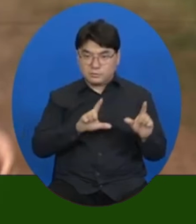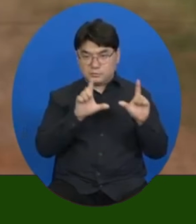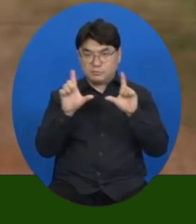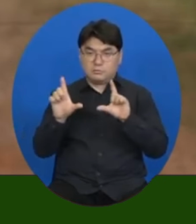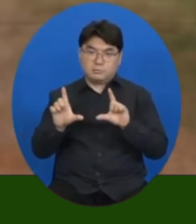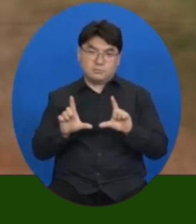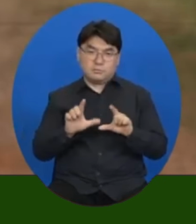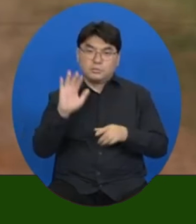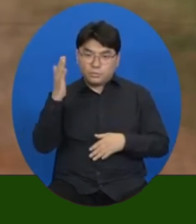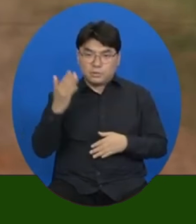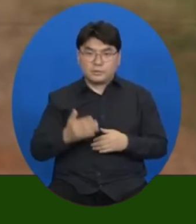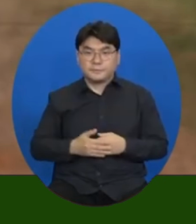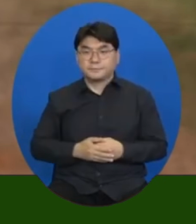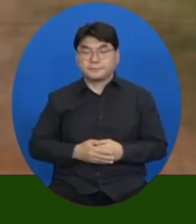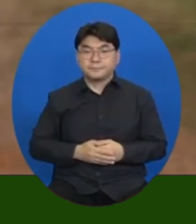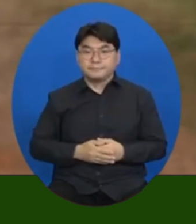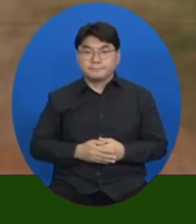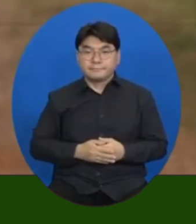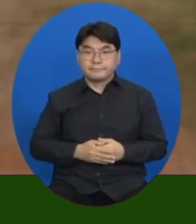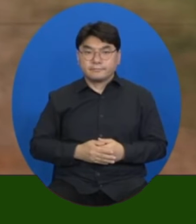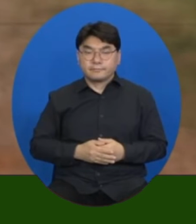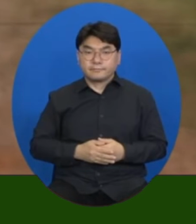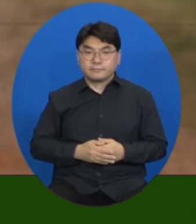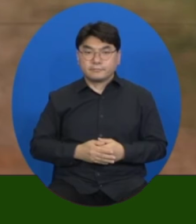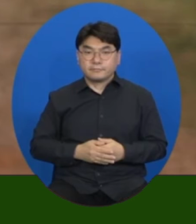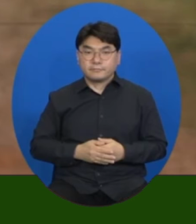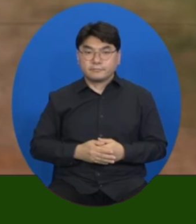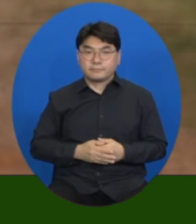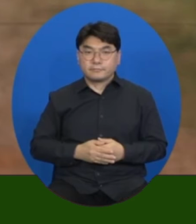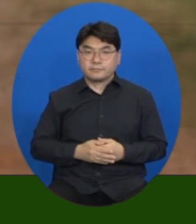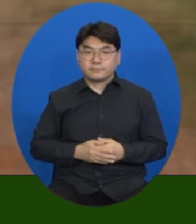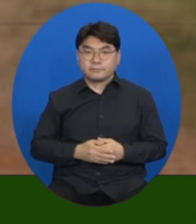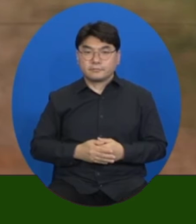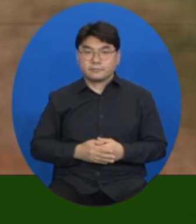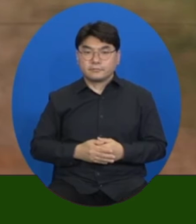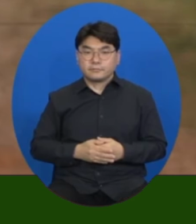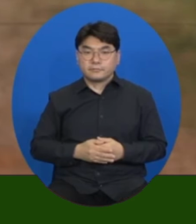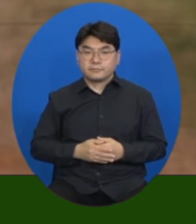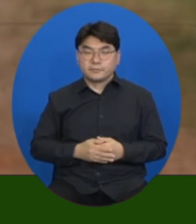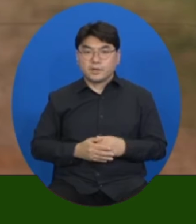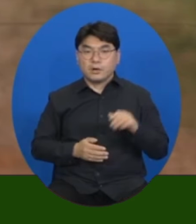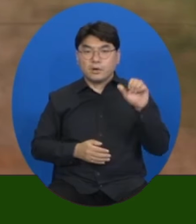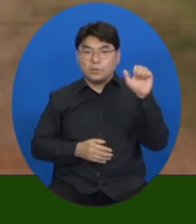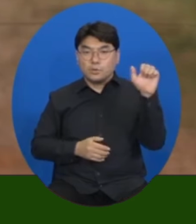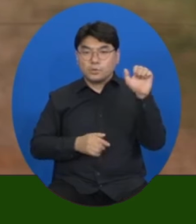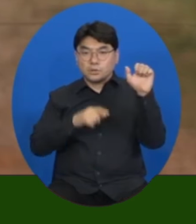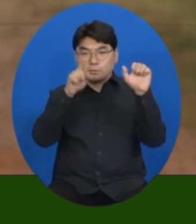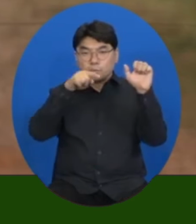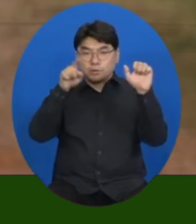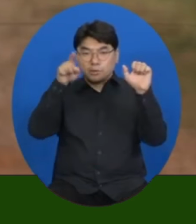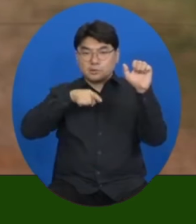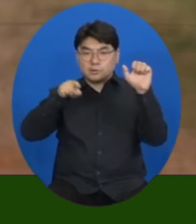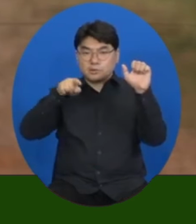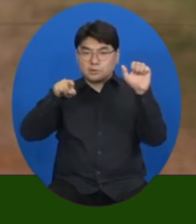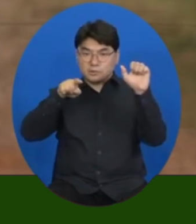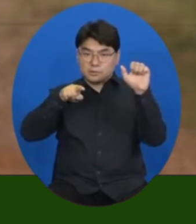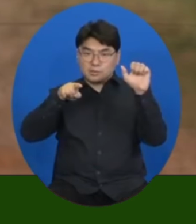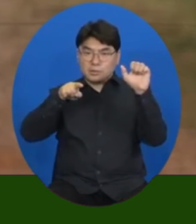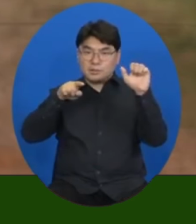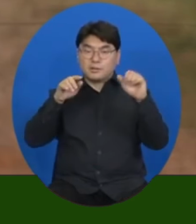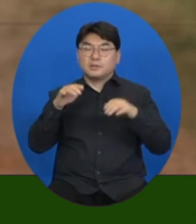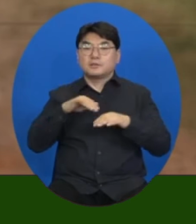됩니다 확률은 어떻게 보면 50% 그렇게 큰 확률에 자신의